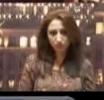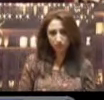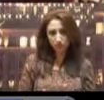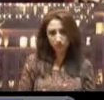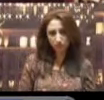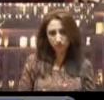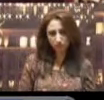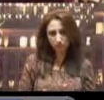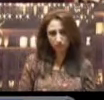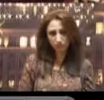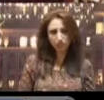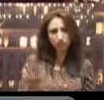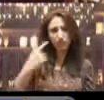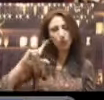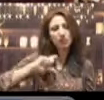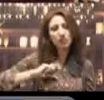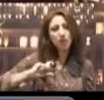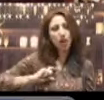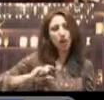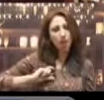يعني الطالب